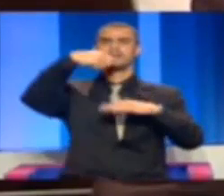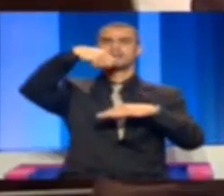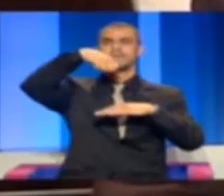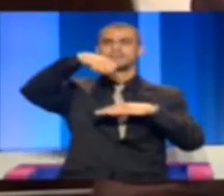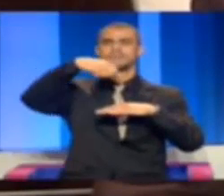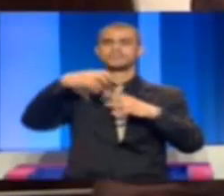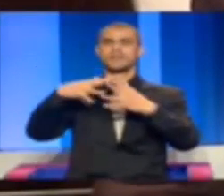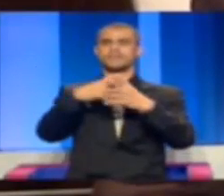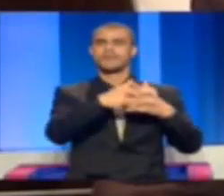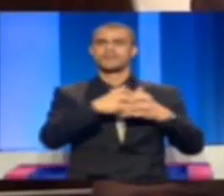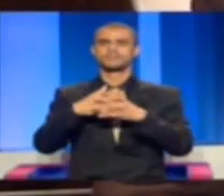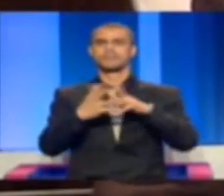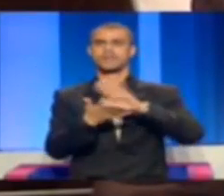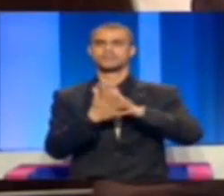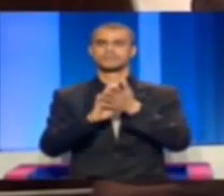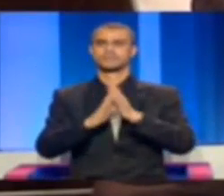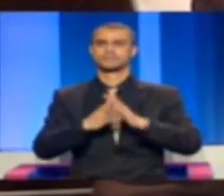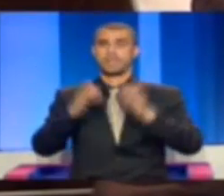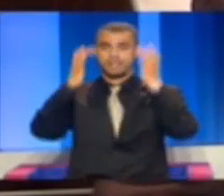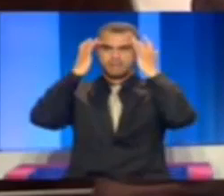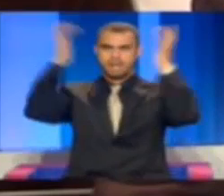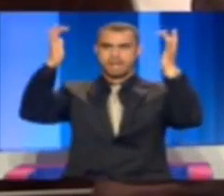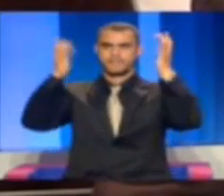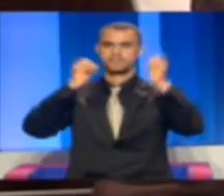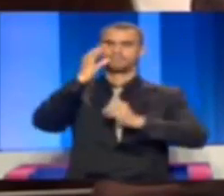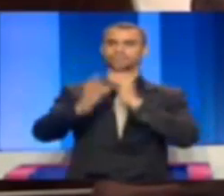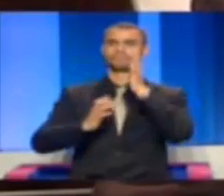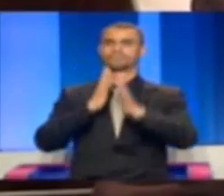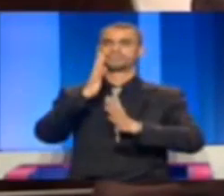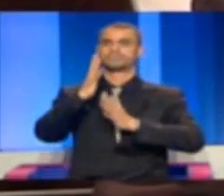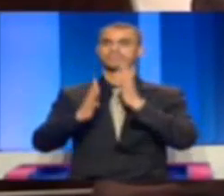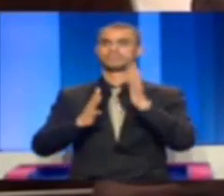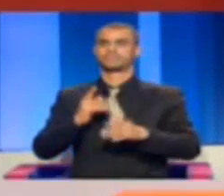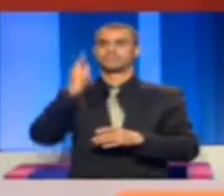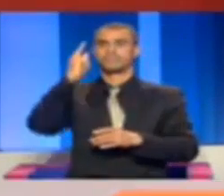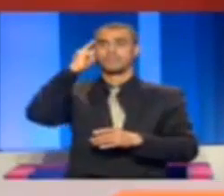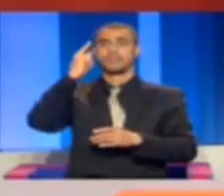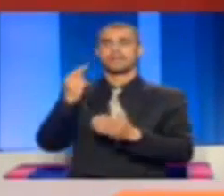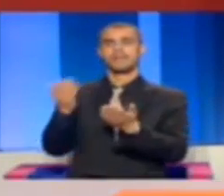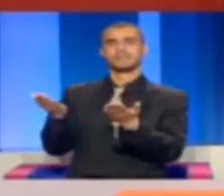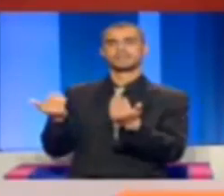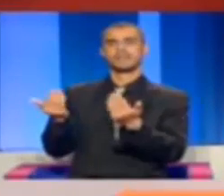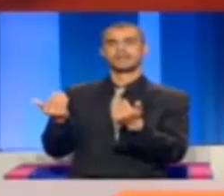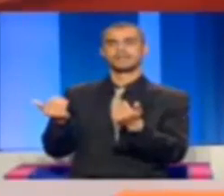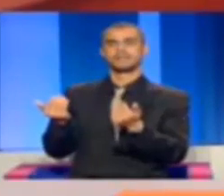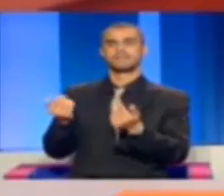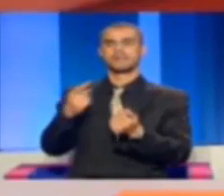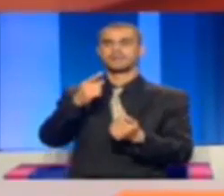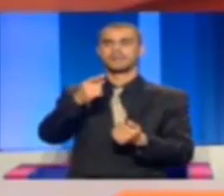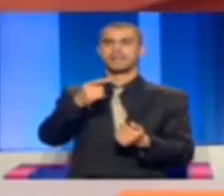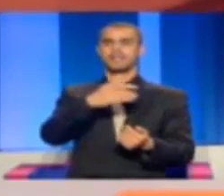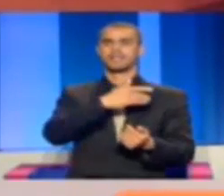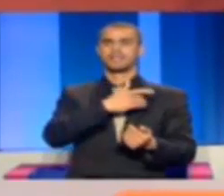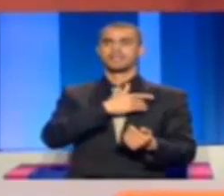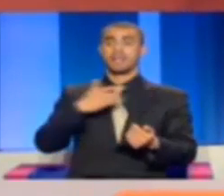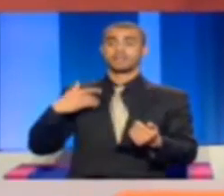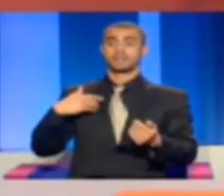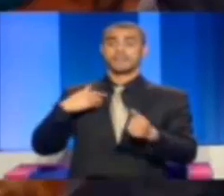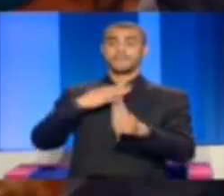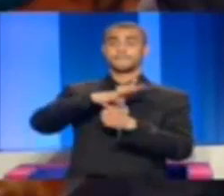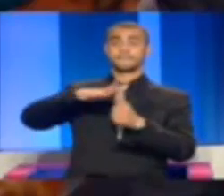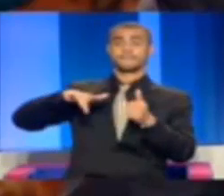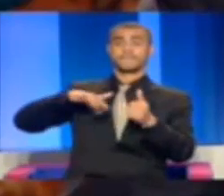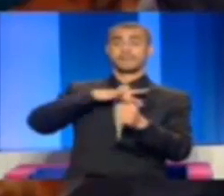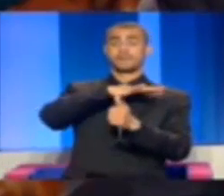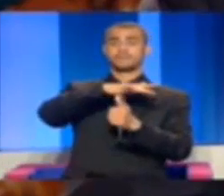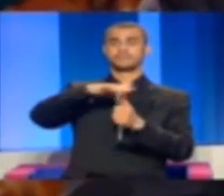الرابطة الأخوية للصم والبكم وخبير وطني في لغة الإشارة. مساء الخير. والترحيب يتجدد بالدكتور عبد الرحيم العطري الأستاذ